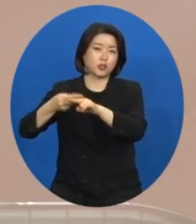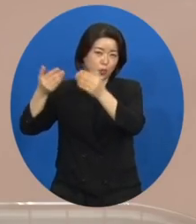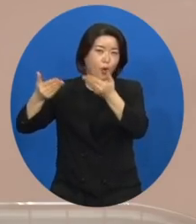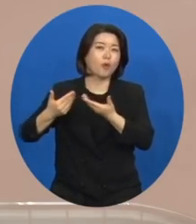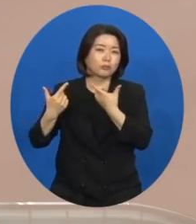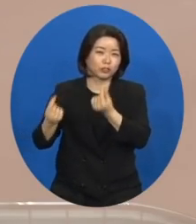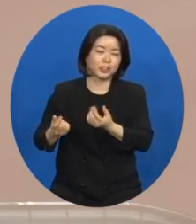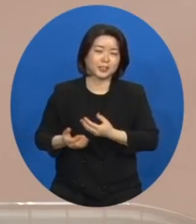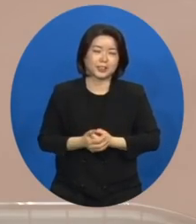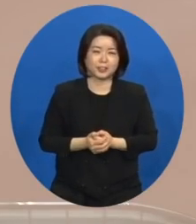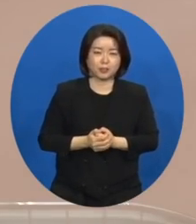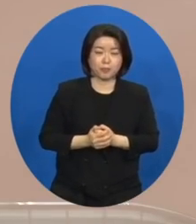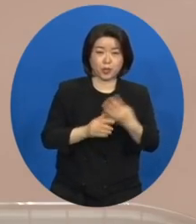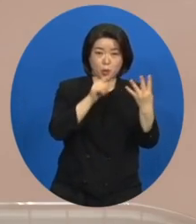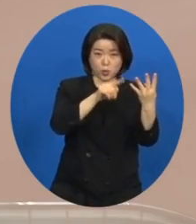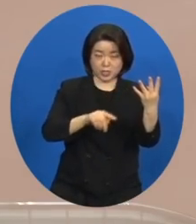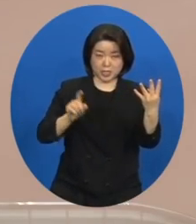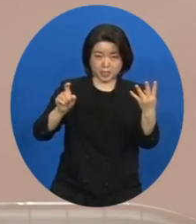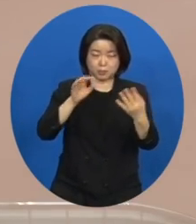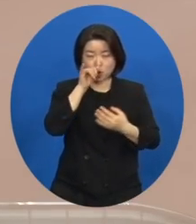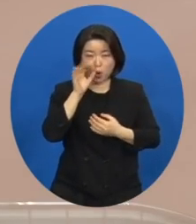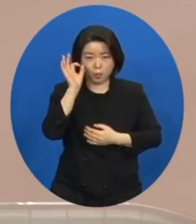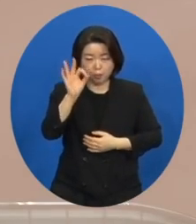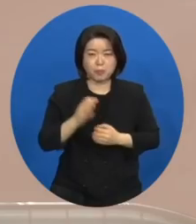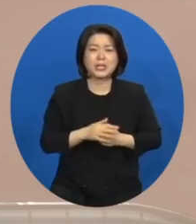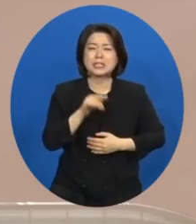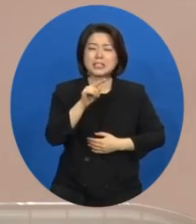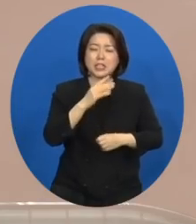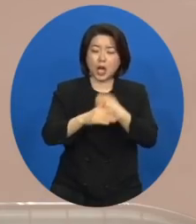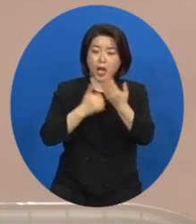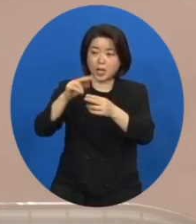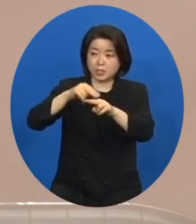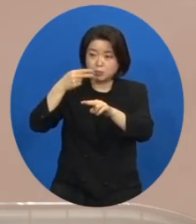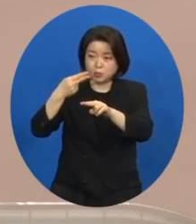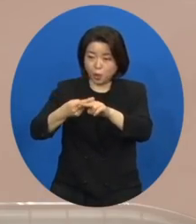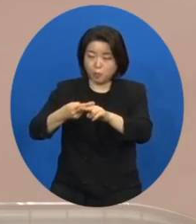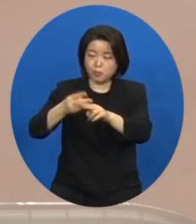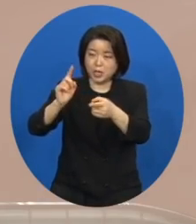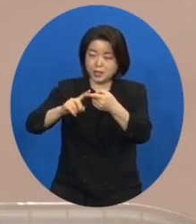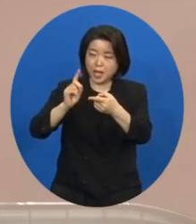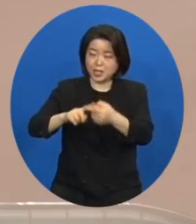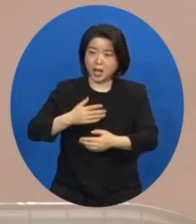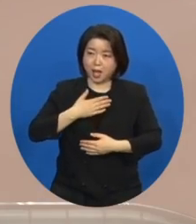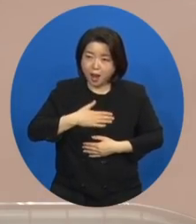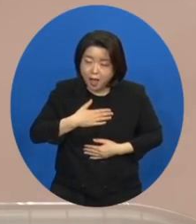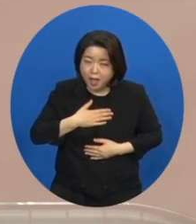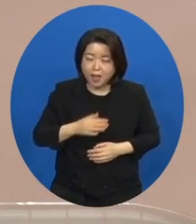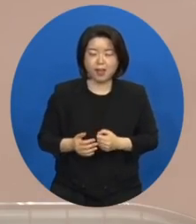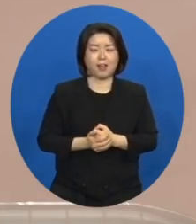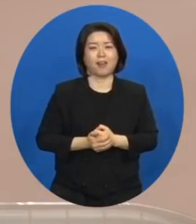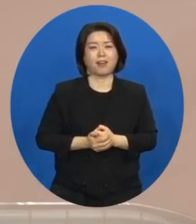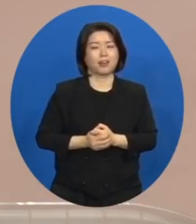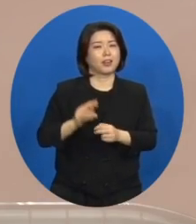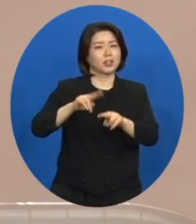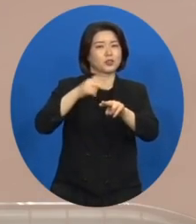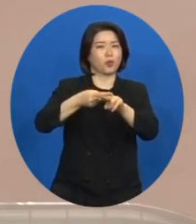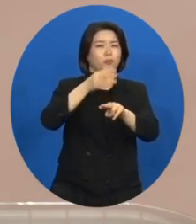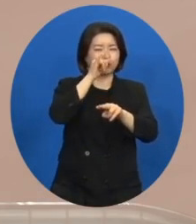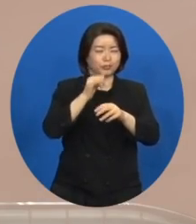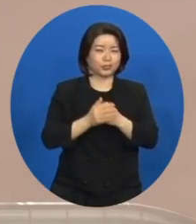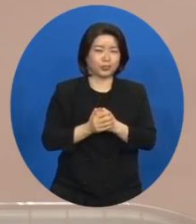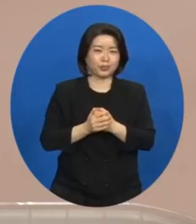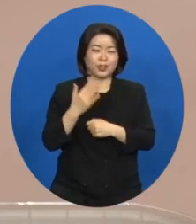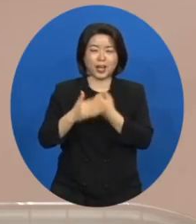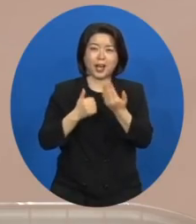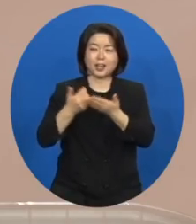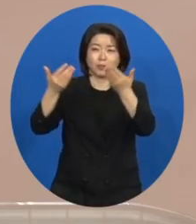4장 10절에 너가 하나님의 선물을 안다면 이를 선물이 있다는 거야 하나님이 우리에게 주시고자